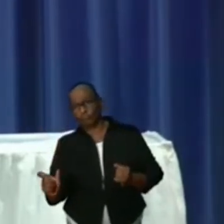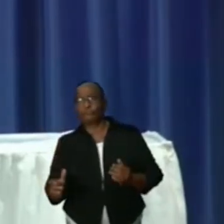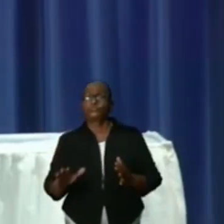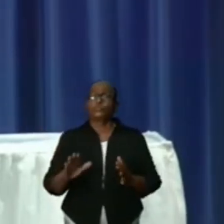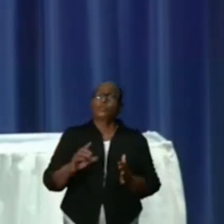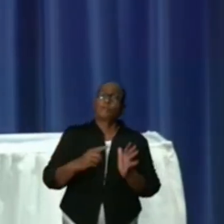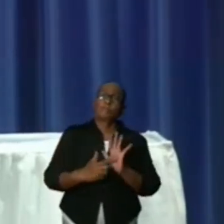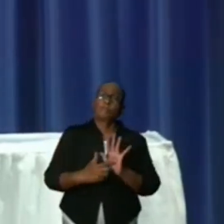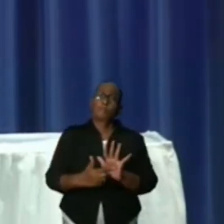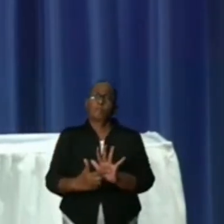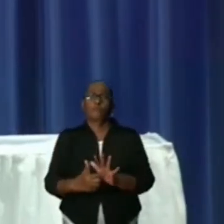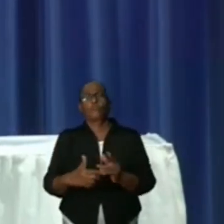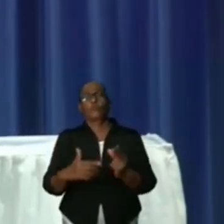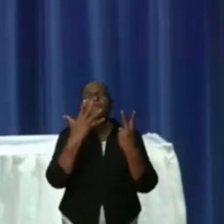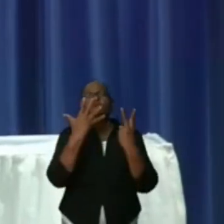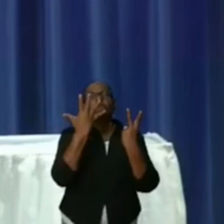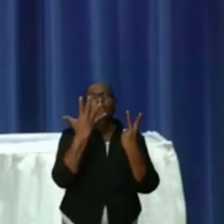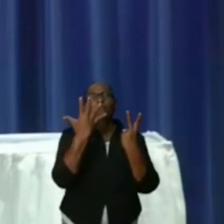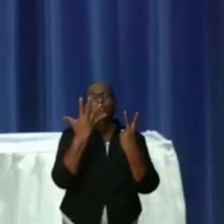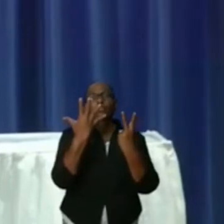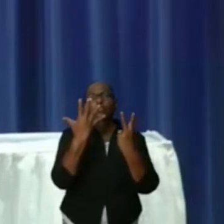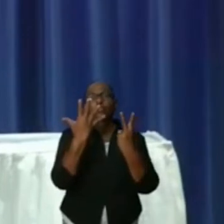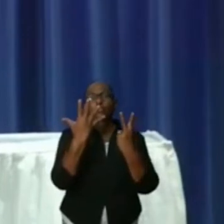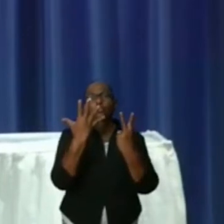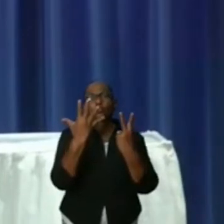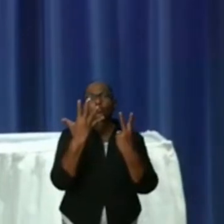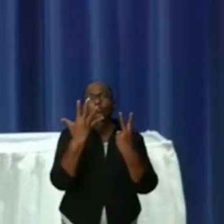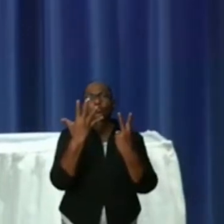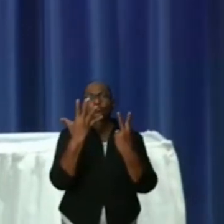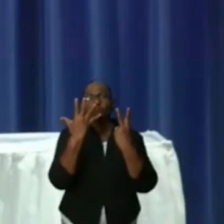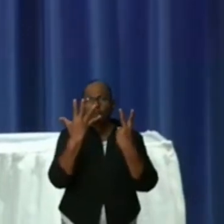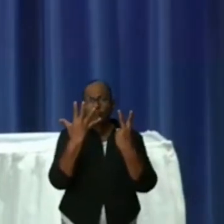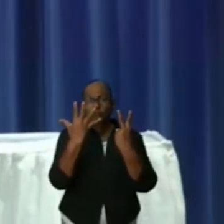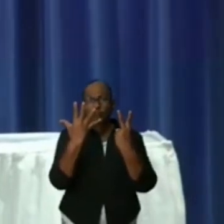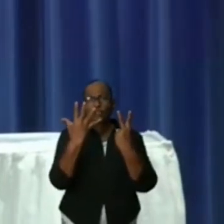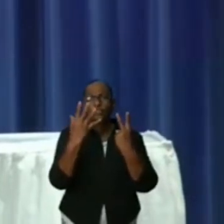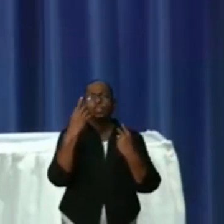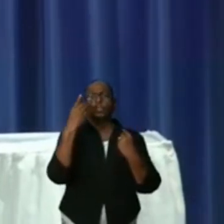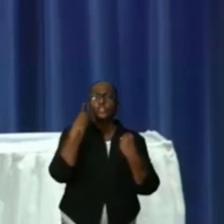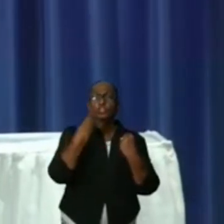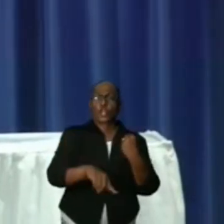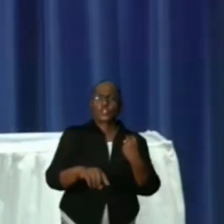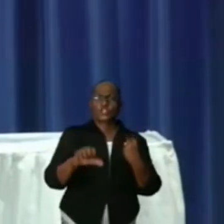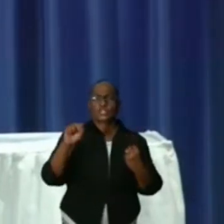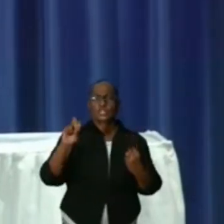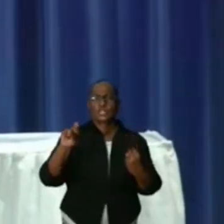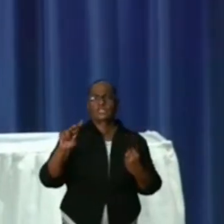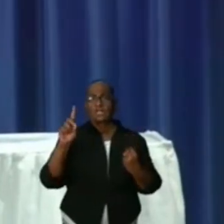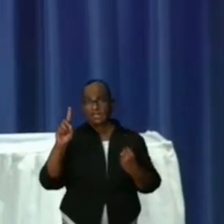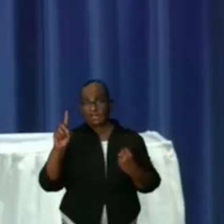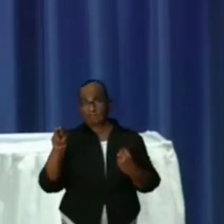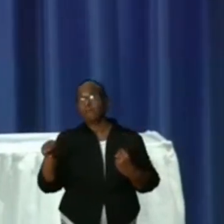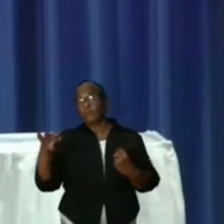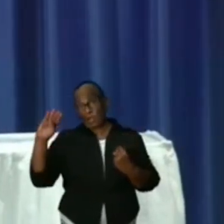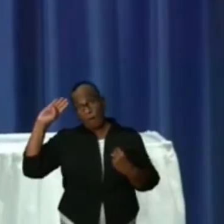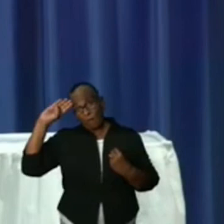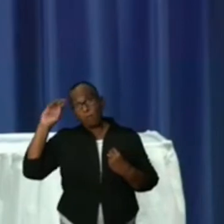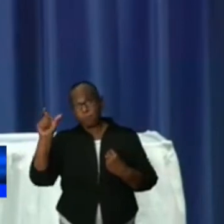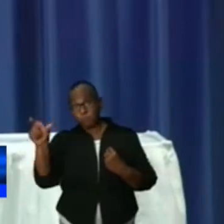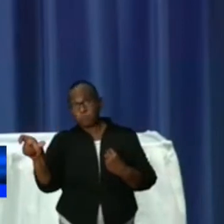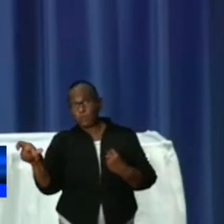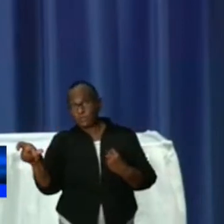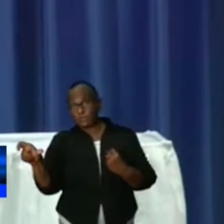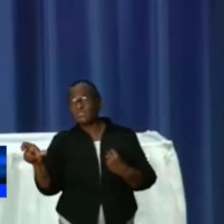zoals bekend 25.000 SRD. Dus al bij al heeft de justitie, heeft de politie een